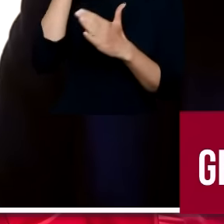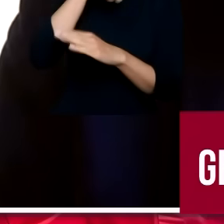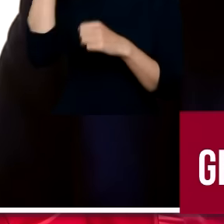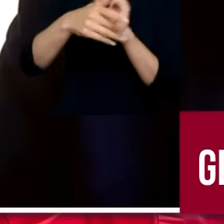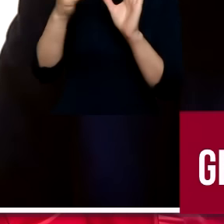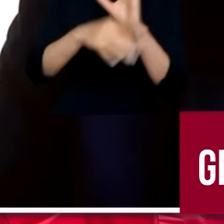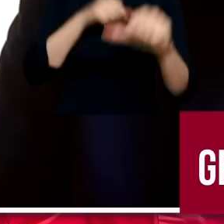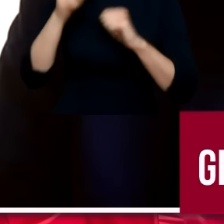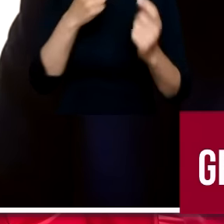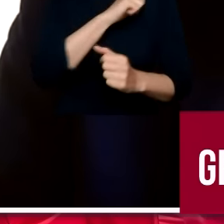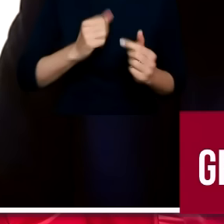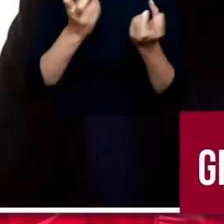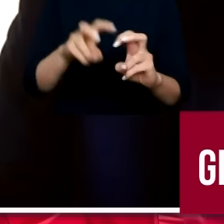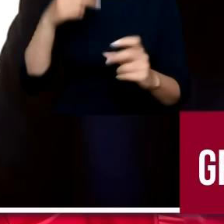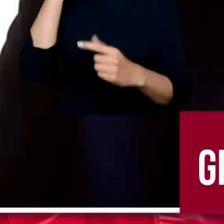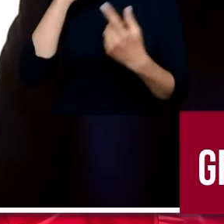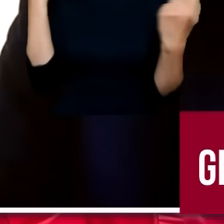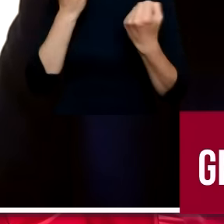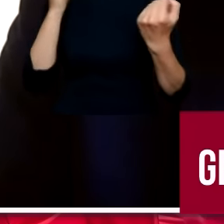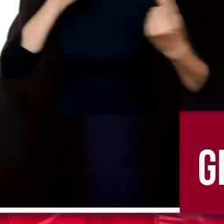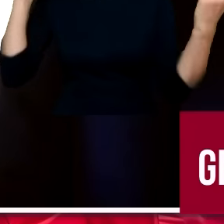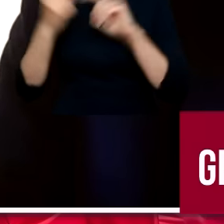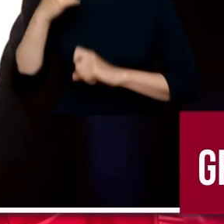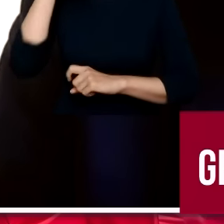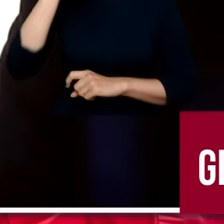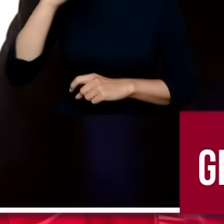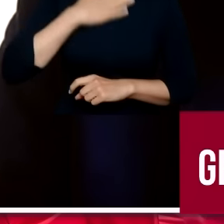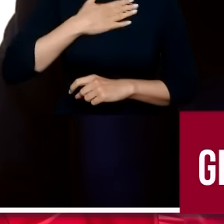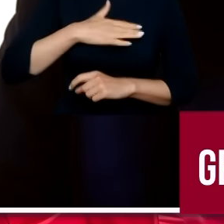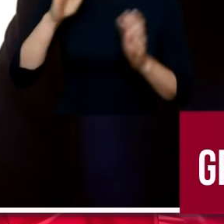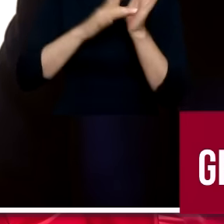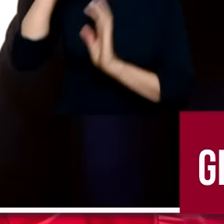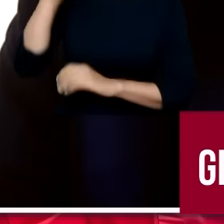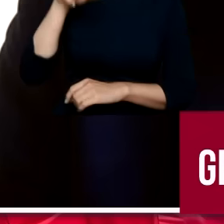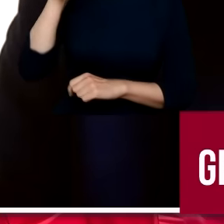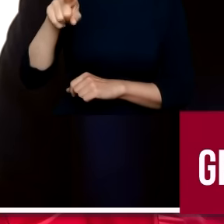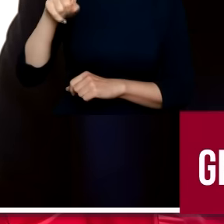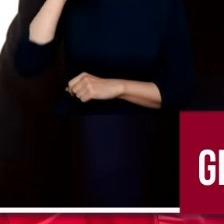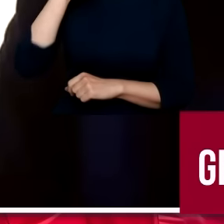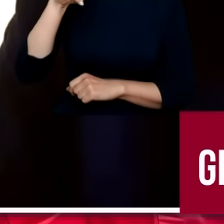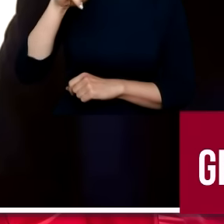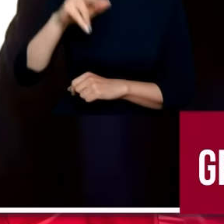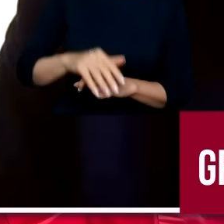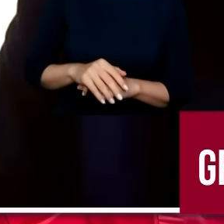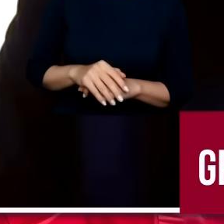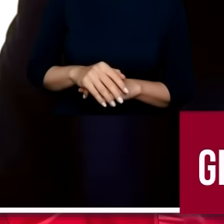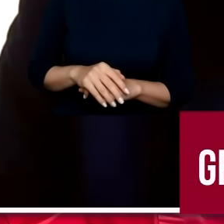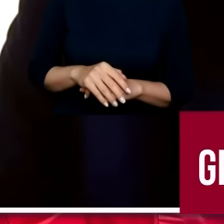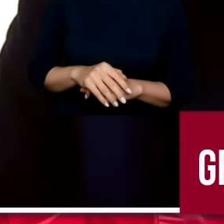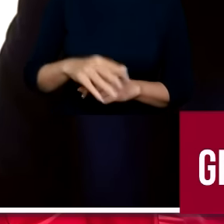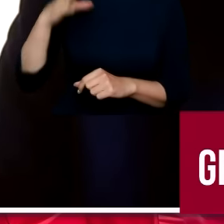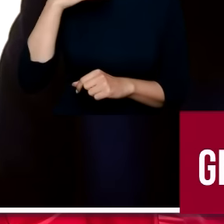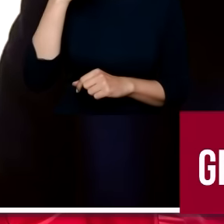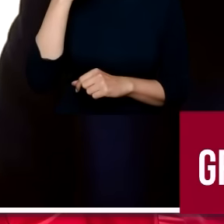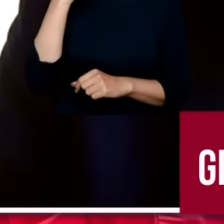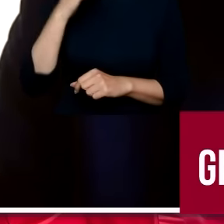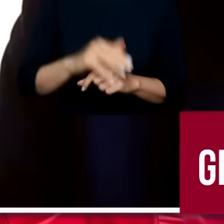odwracania narracji No ale jak zobaczyłem w sobotę Donalda Tuska na granicy gdy gdy właśnie mówił będąc